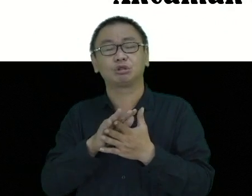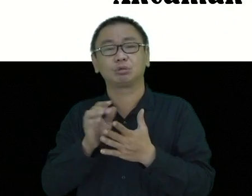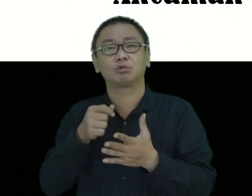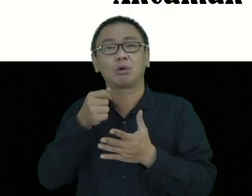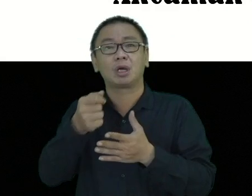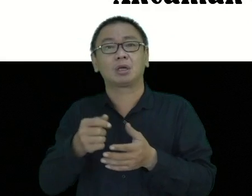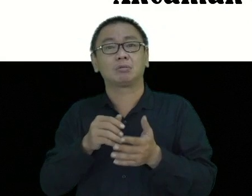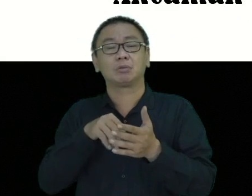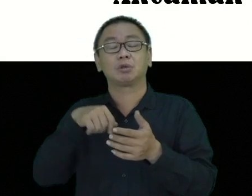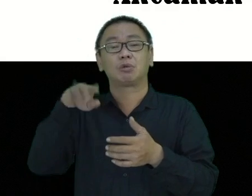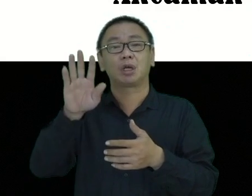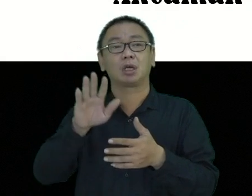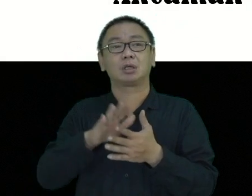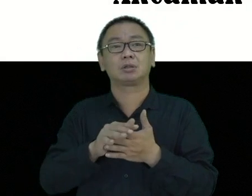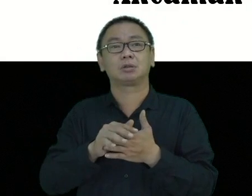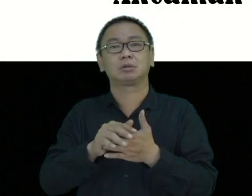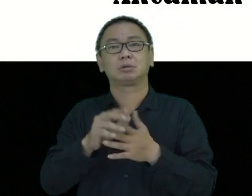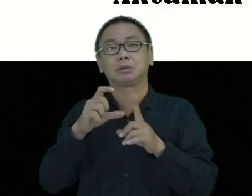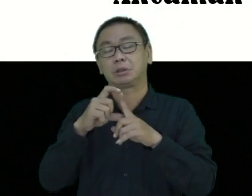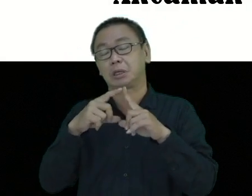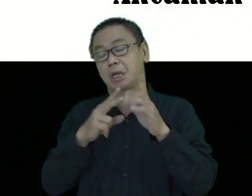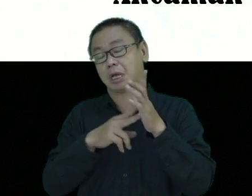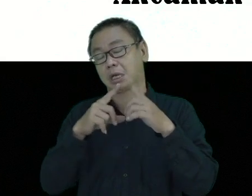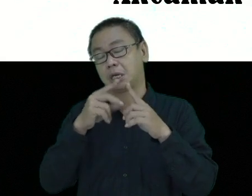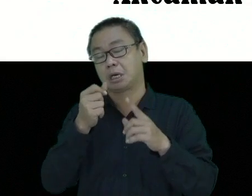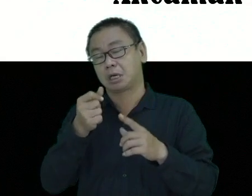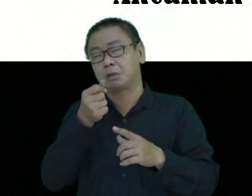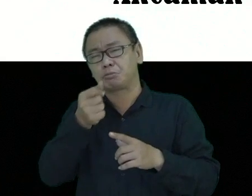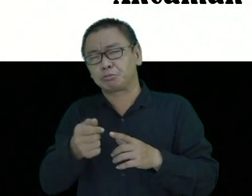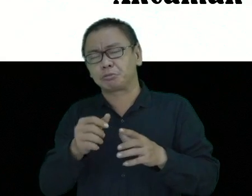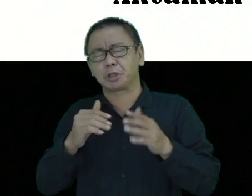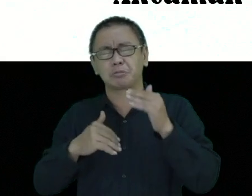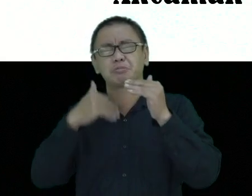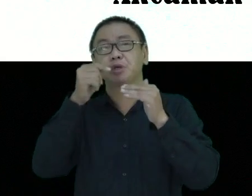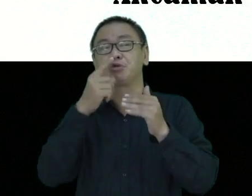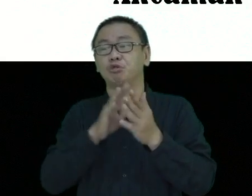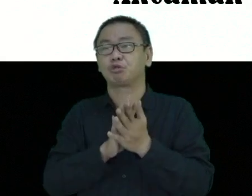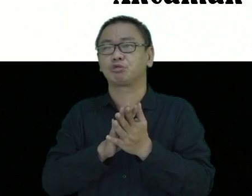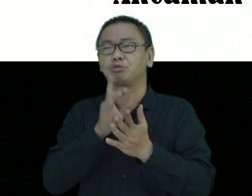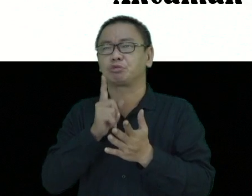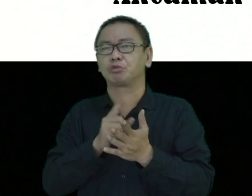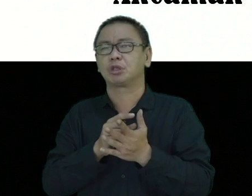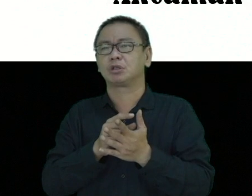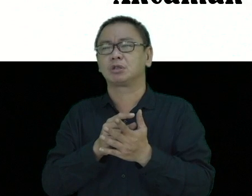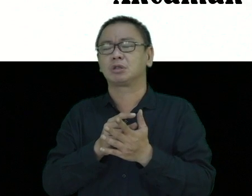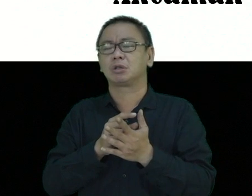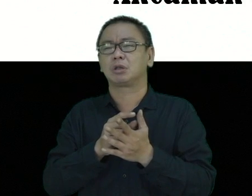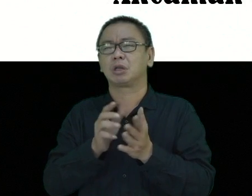ya, untuk tuntutan sebagai Lebaran ini, saudara.